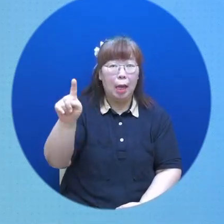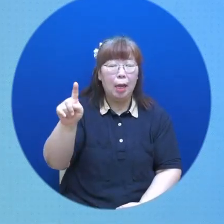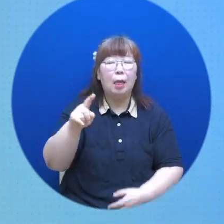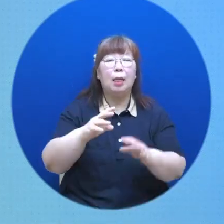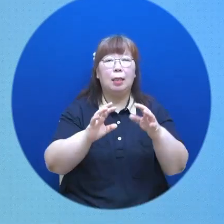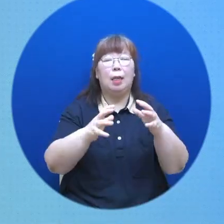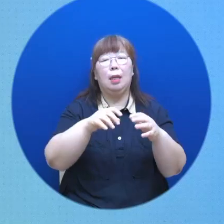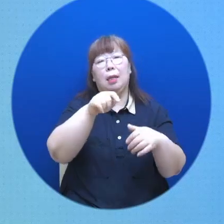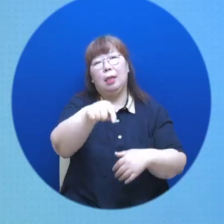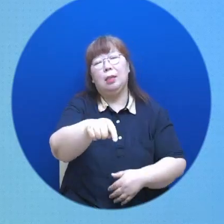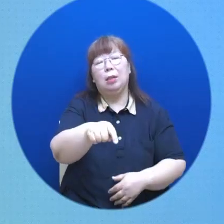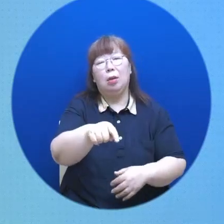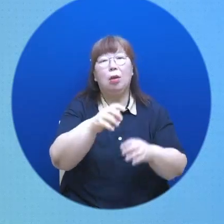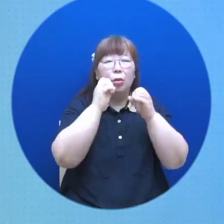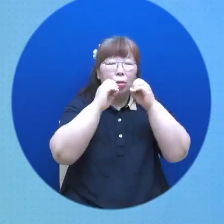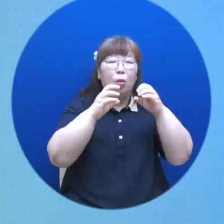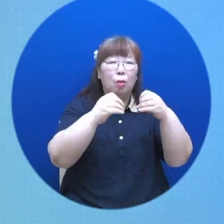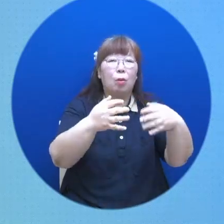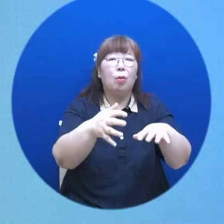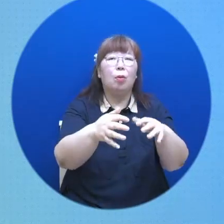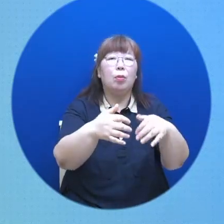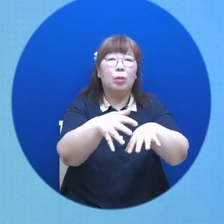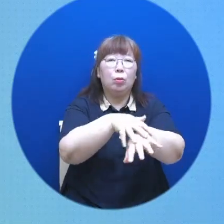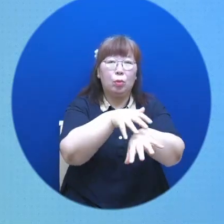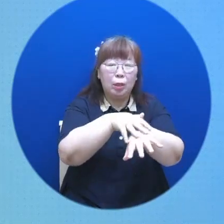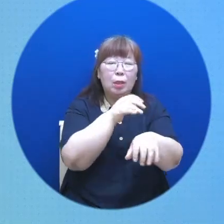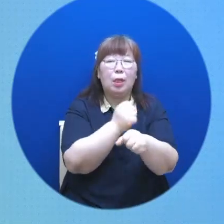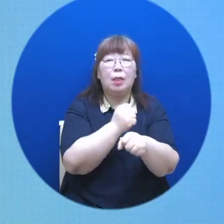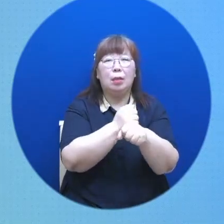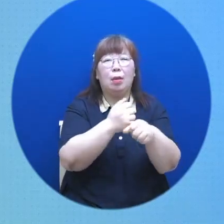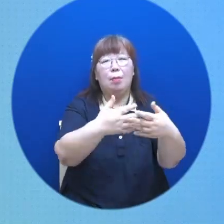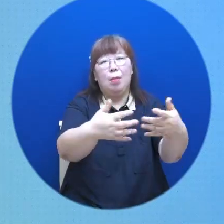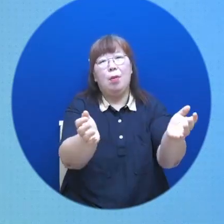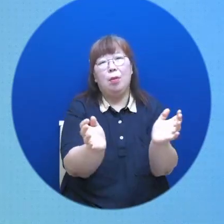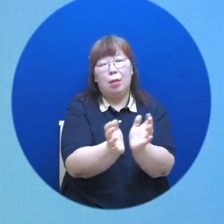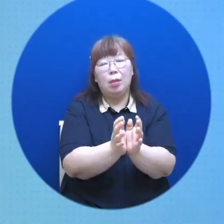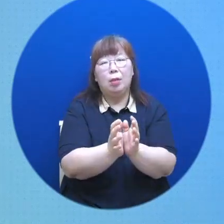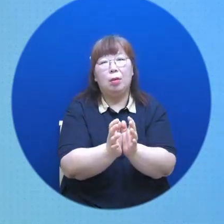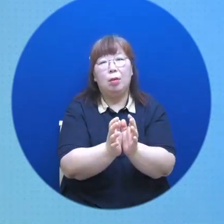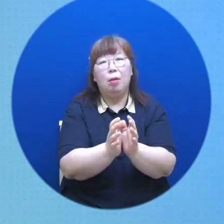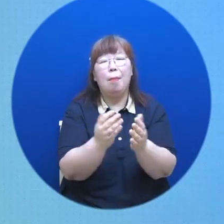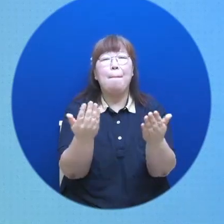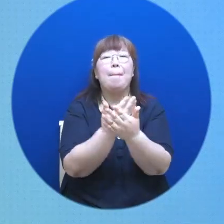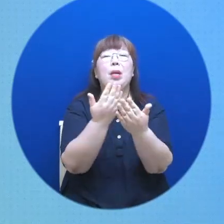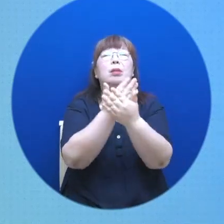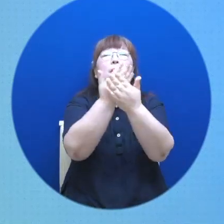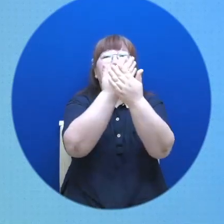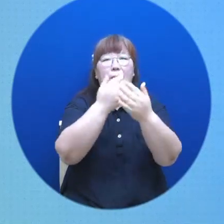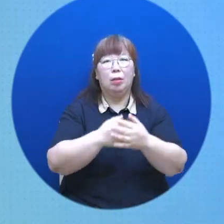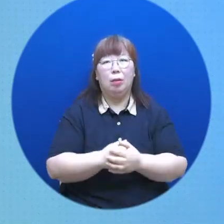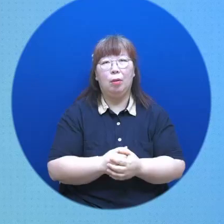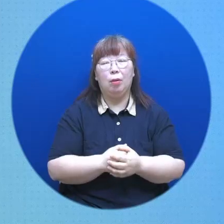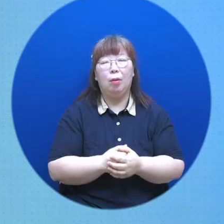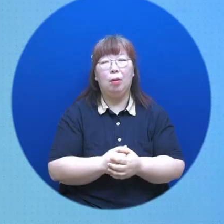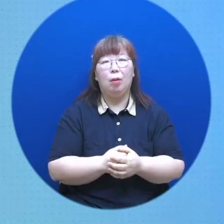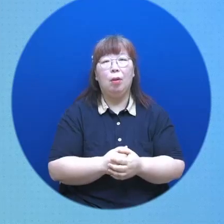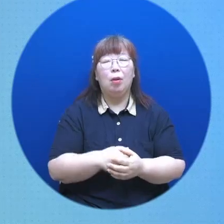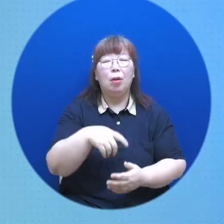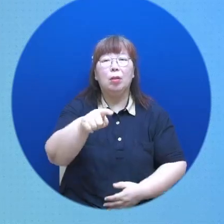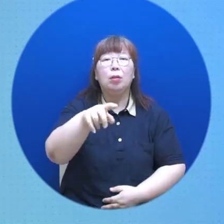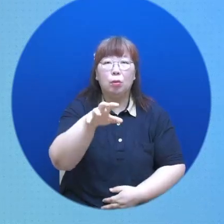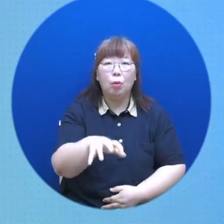선교단체를 조직하기 시작합니다. 선교단체가 부흥하기 시작했어요. 그래서 이제 그